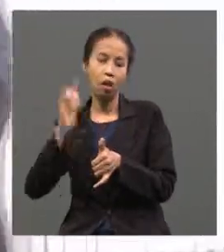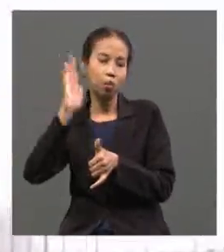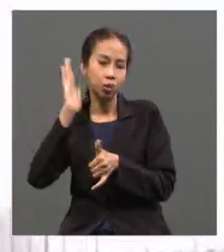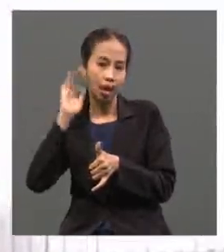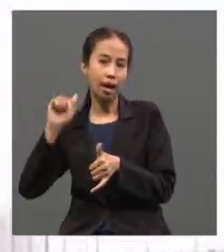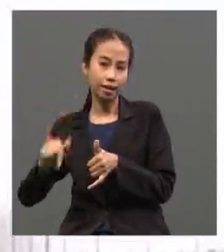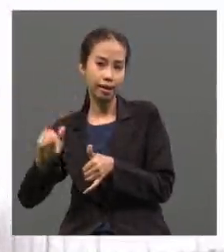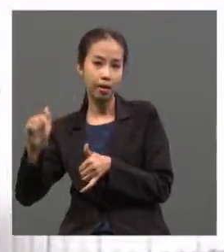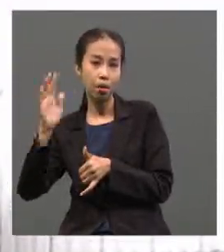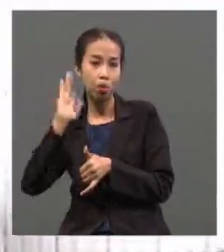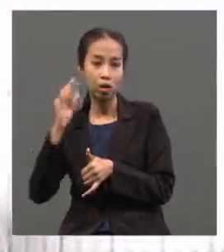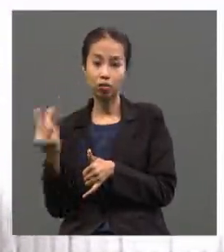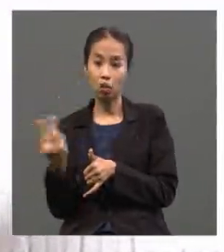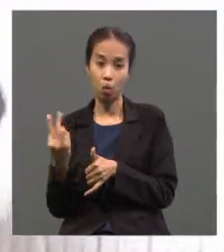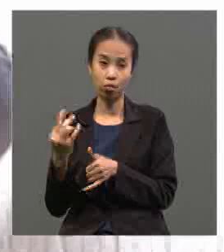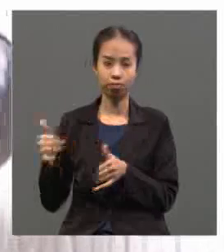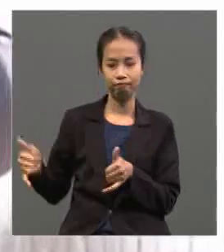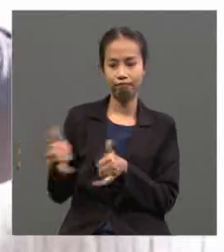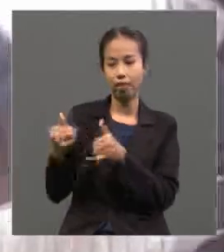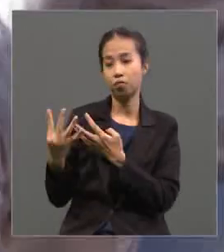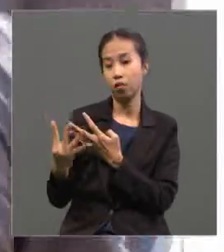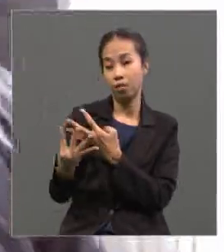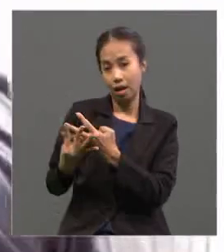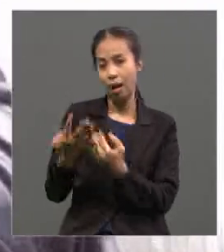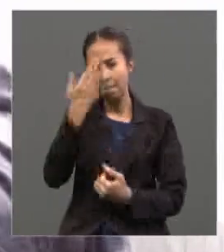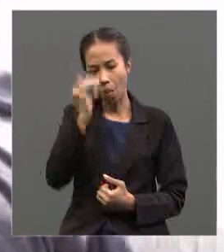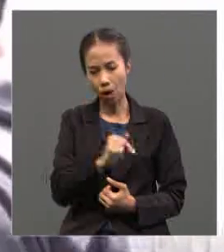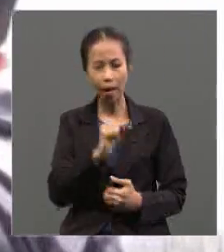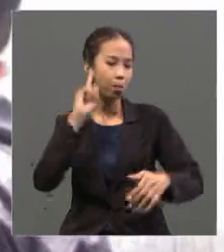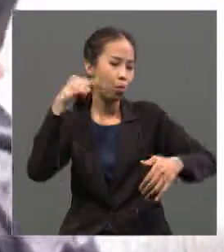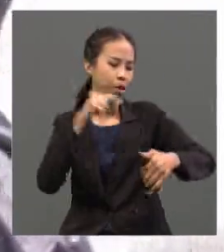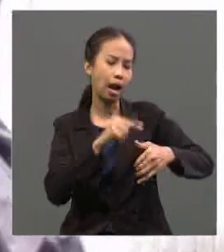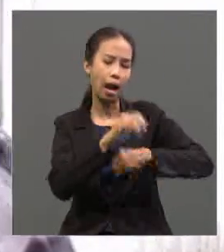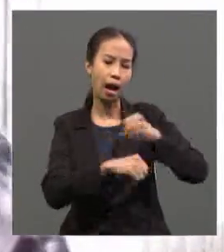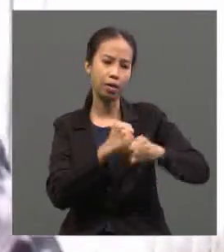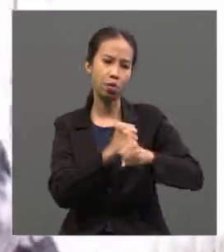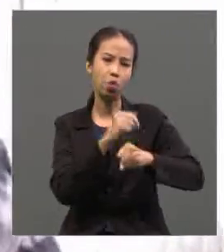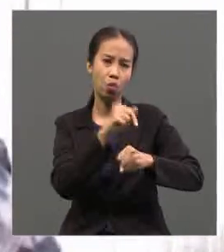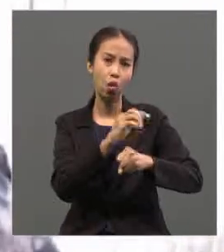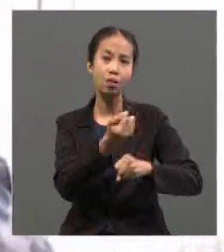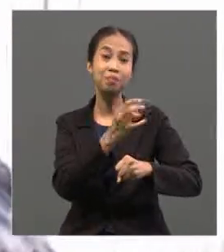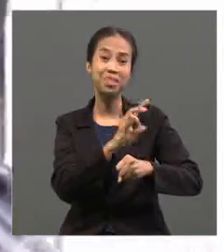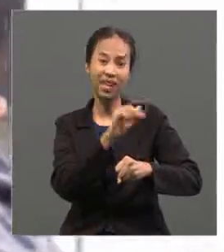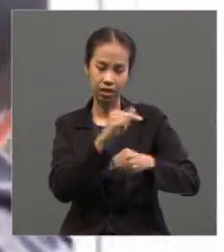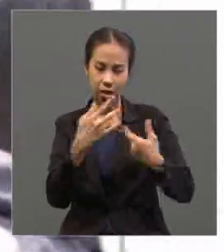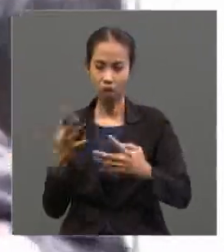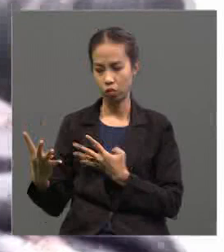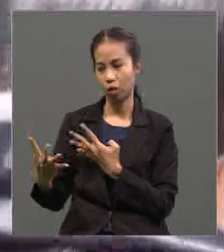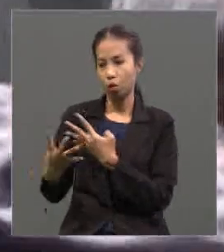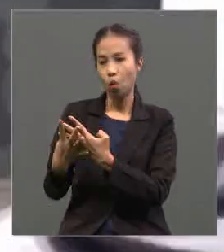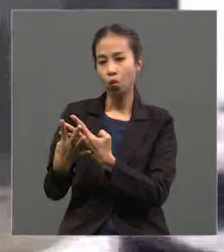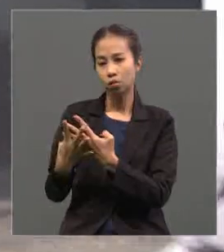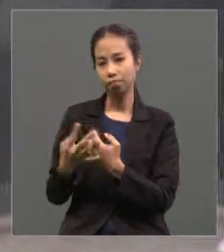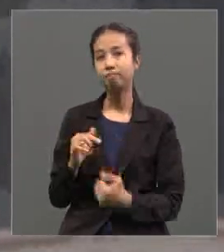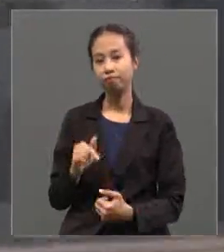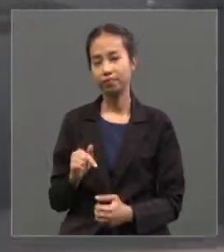ากขังข้อหาเป็นธุระจัดหาและพรากผู้เยาว์พร้อมนำตัวนะครับส่งศาลและศาลไม่ให้ประกันตัวส่งตัว